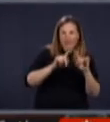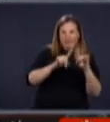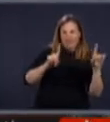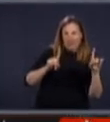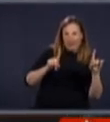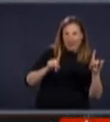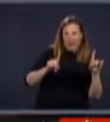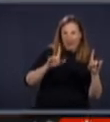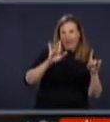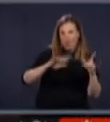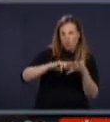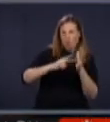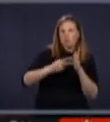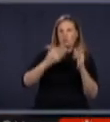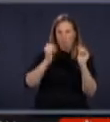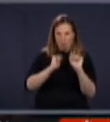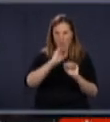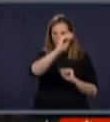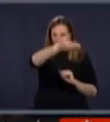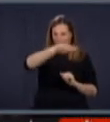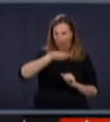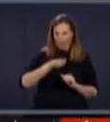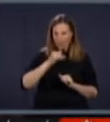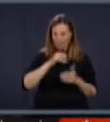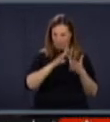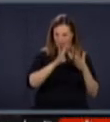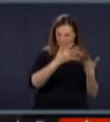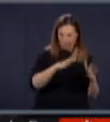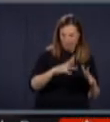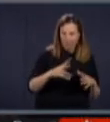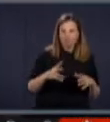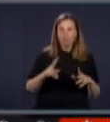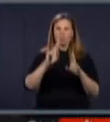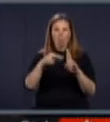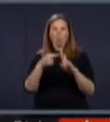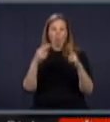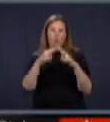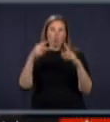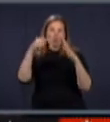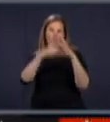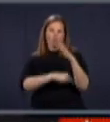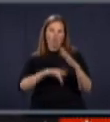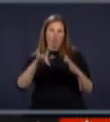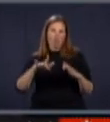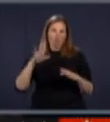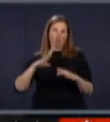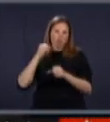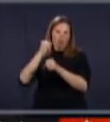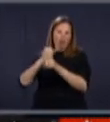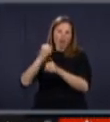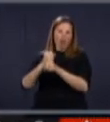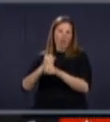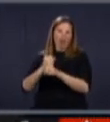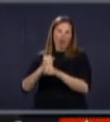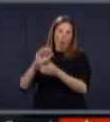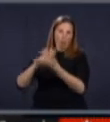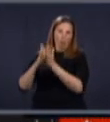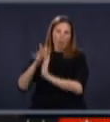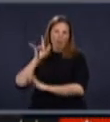indemnisés par le fonds? Bon, c'est un secteur que je connais bien à cause de mon ancienne vie. Je peux vous dire tout de suite qu'il y